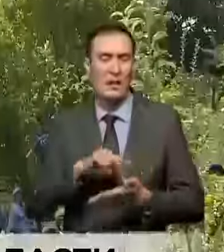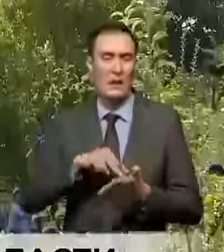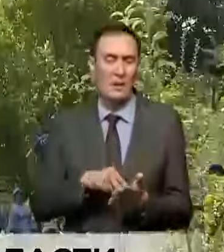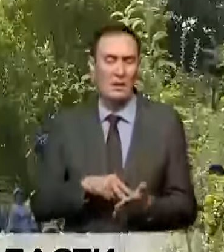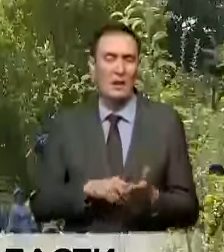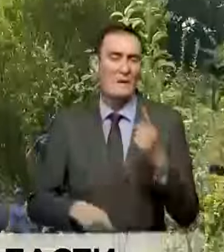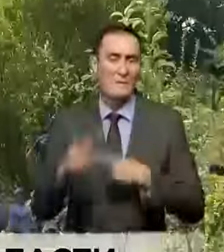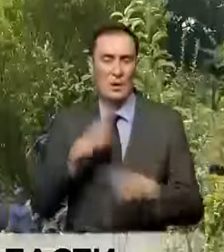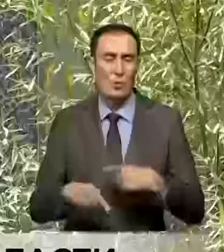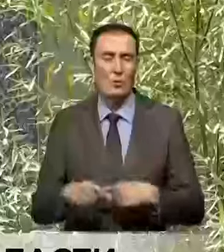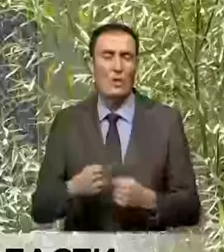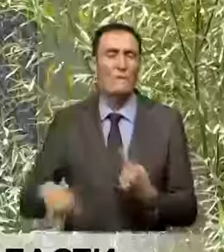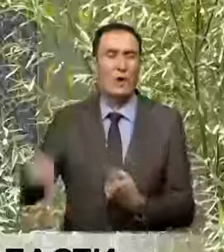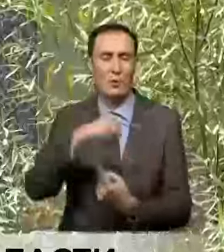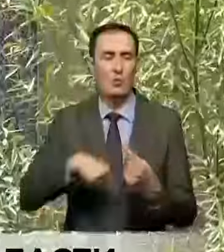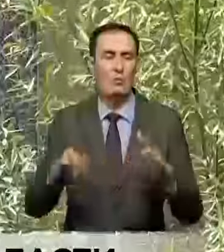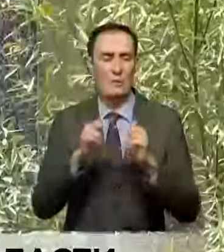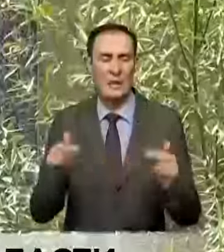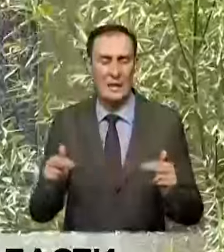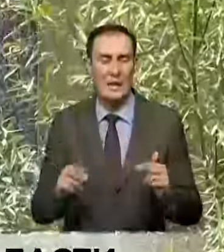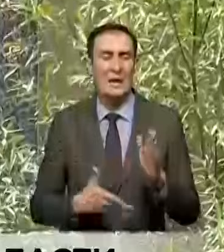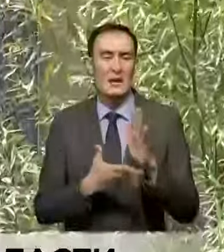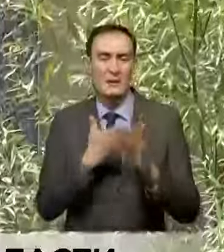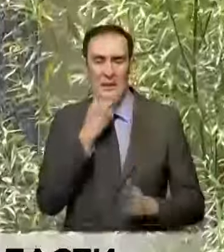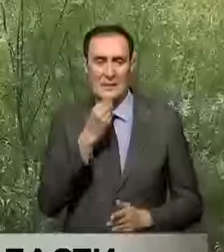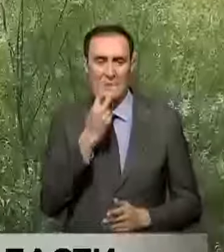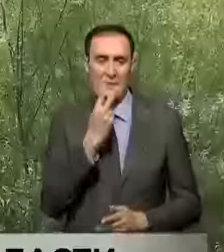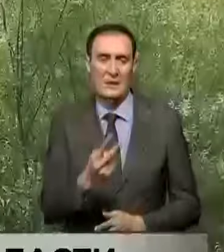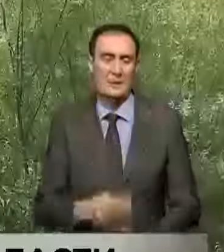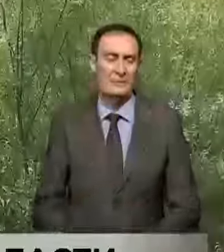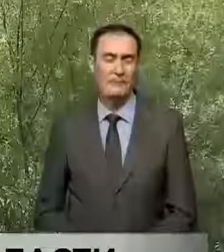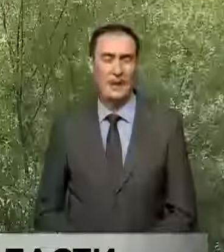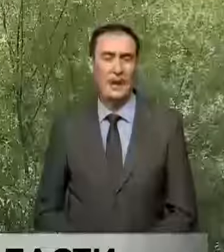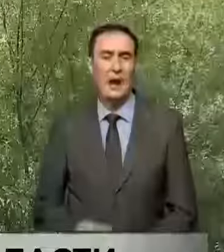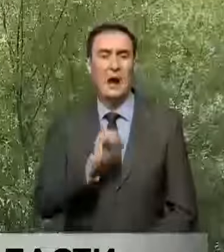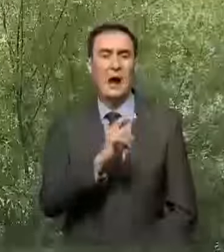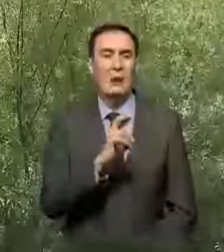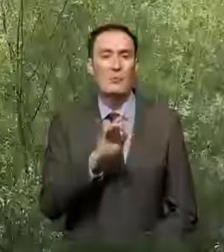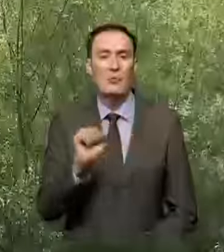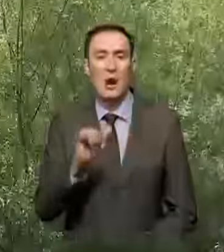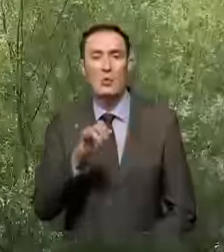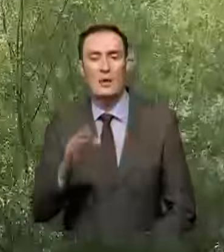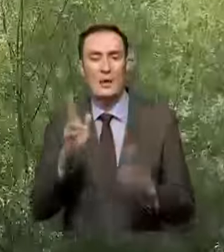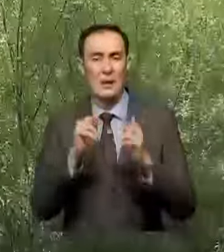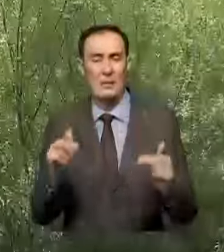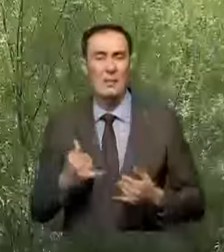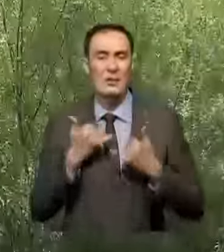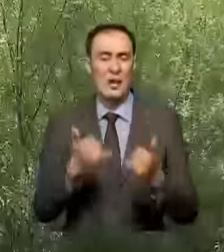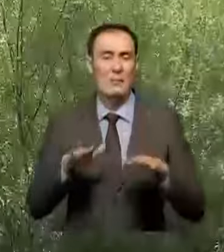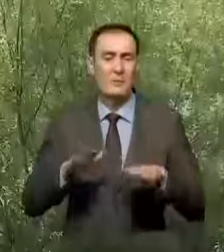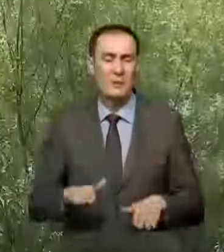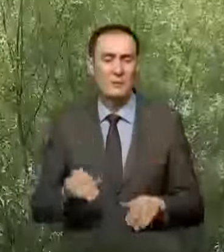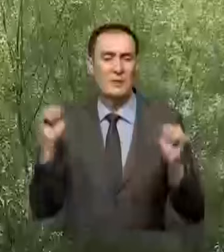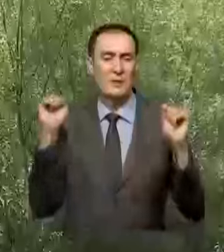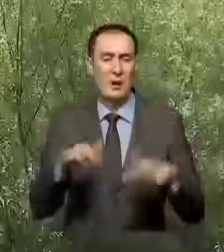намерены вернуть территории вокруг мавзолея ее первозданный вид. Акбура Аулие – одно из самых почитаемых мест в регионе,